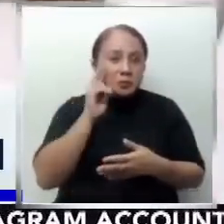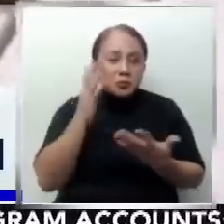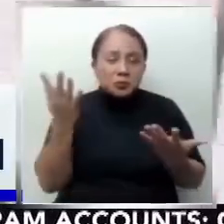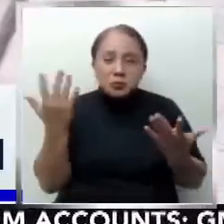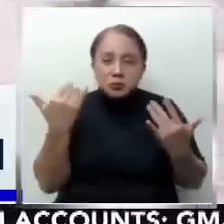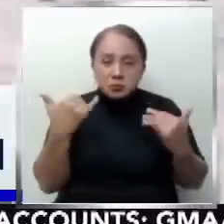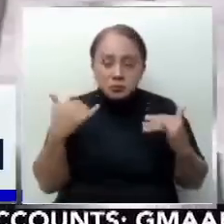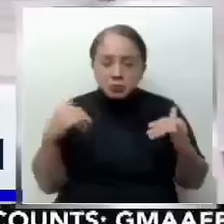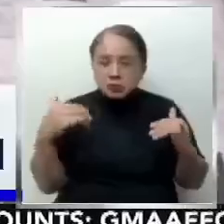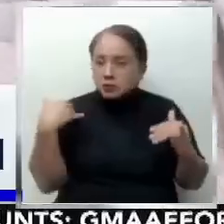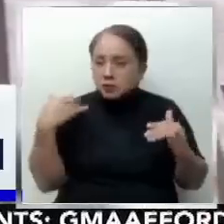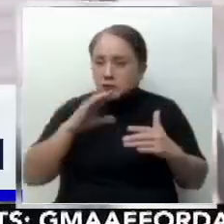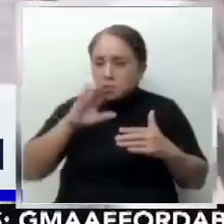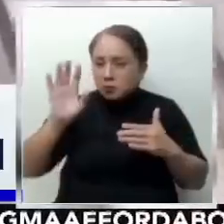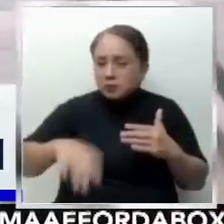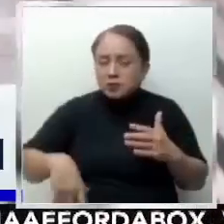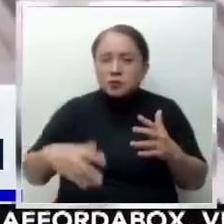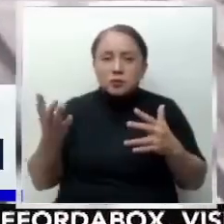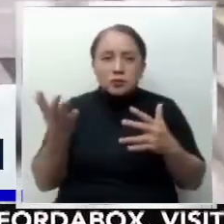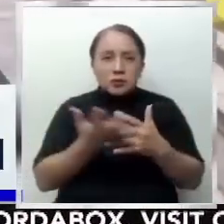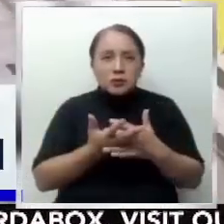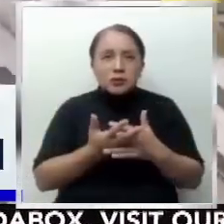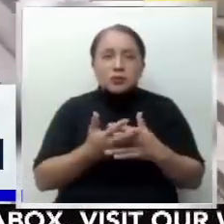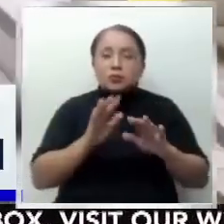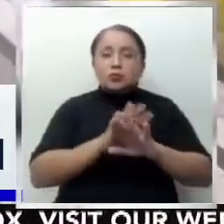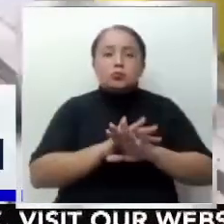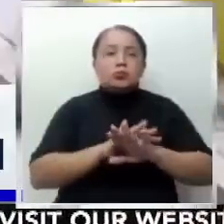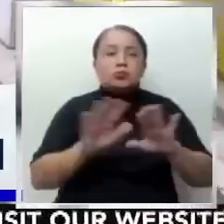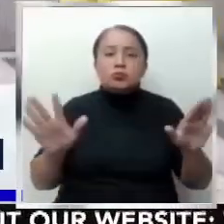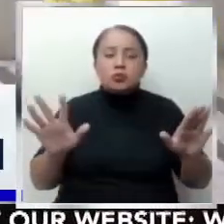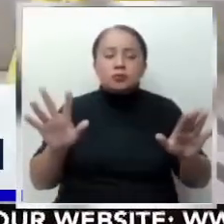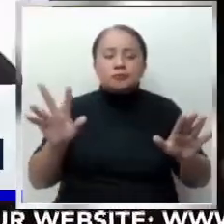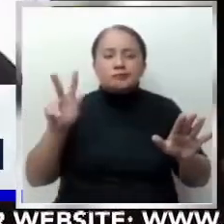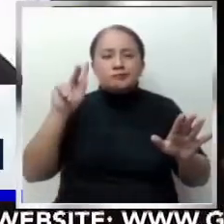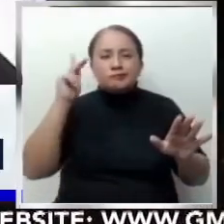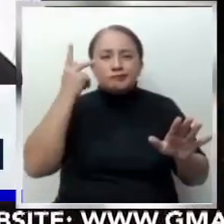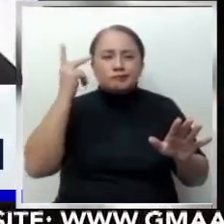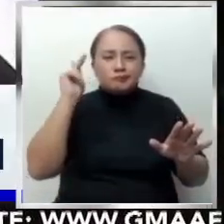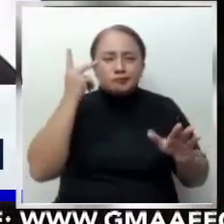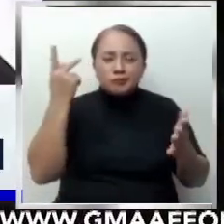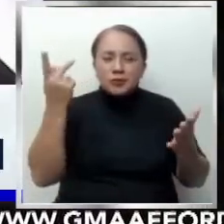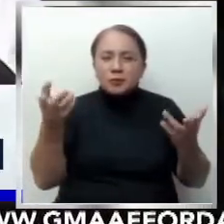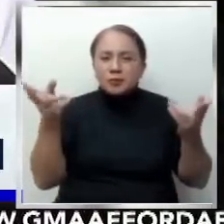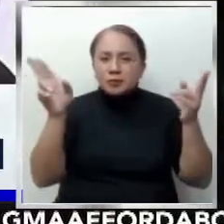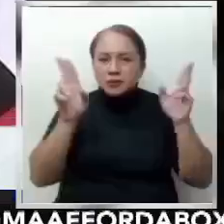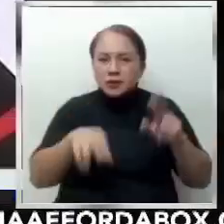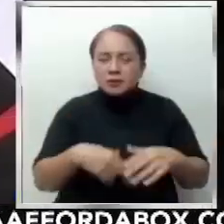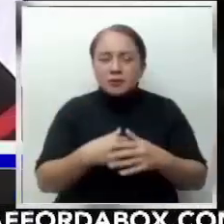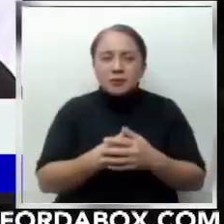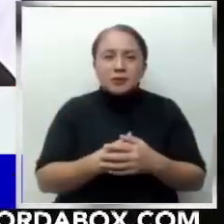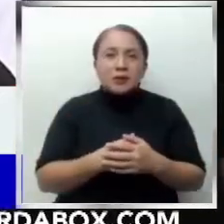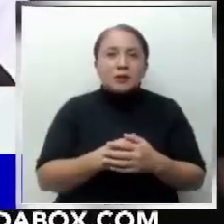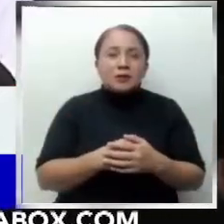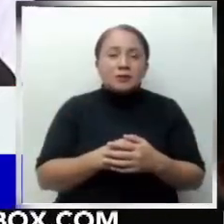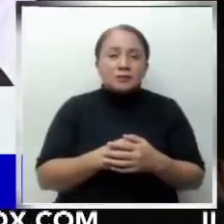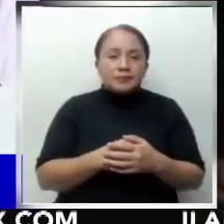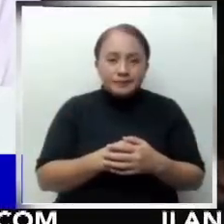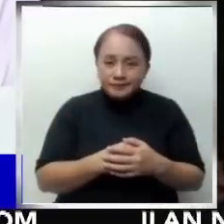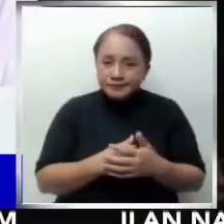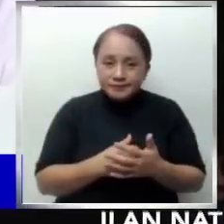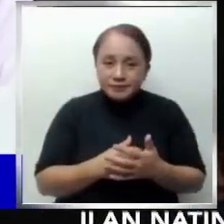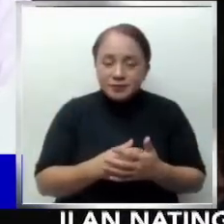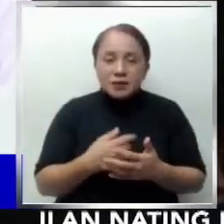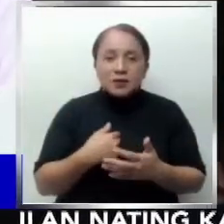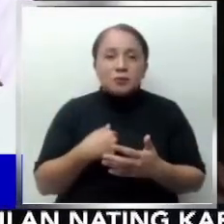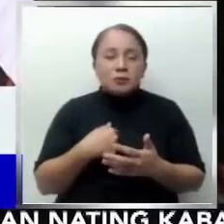rito ang kaso. Huwag rin daw sanang ipoliticize ang nangyari. They're picking up a political line here, which I hope